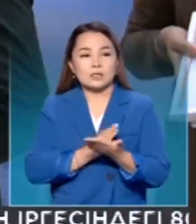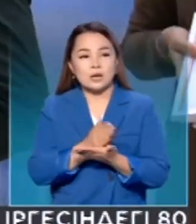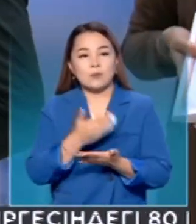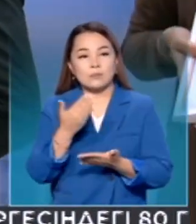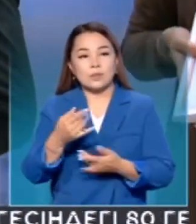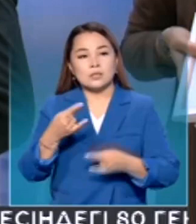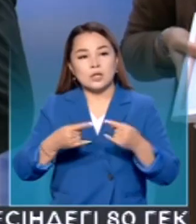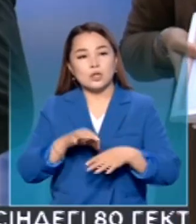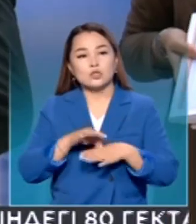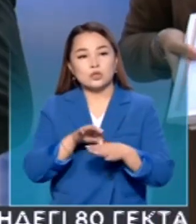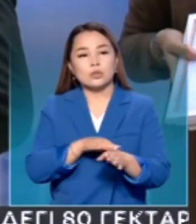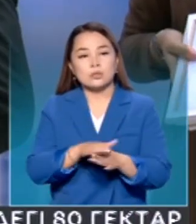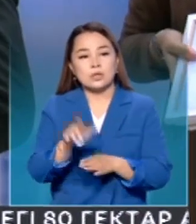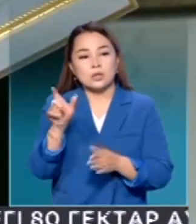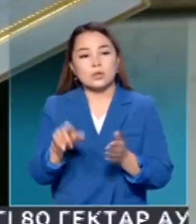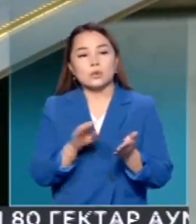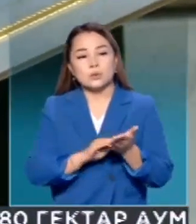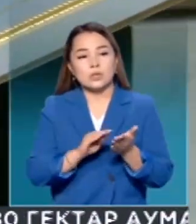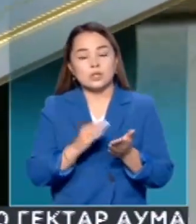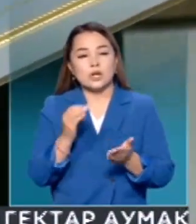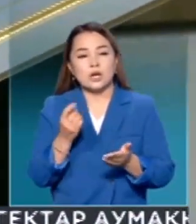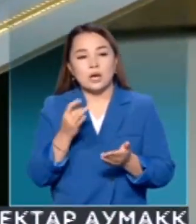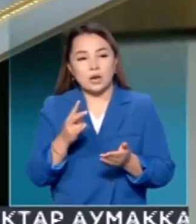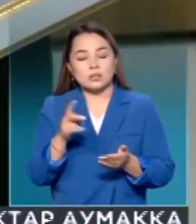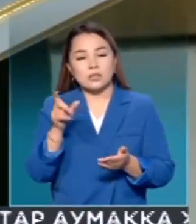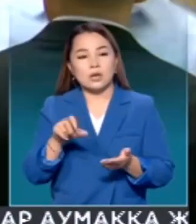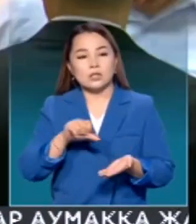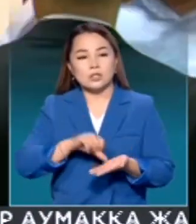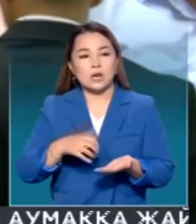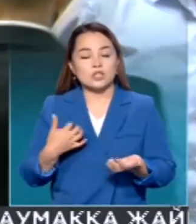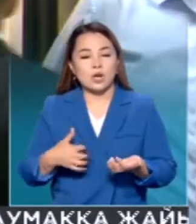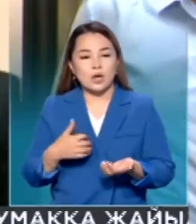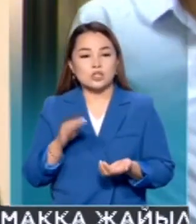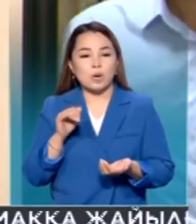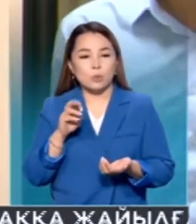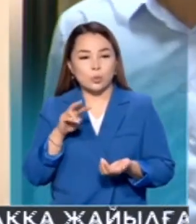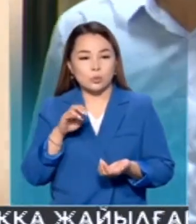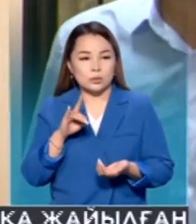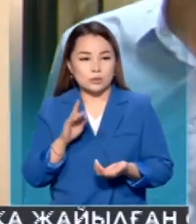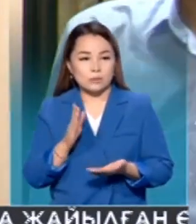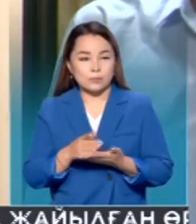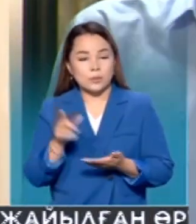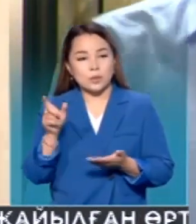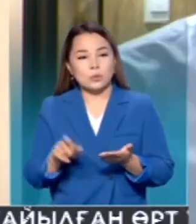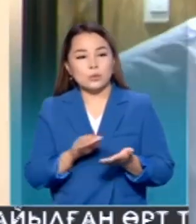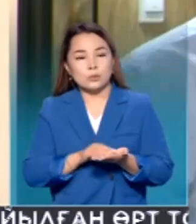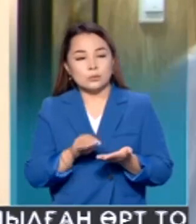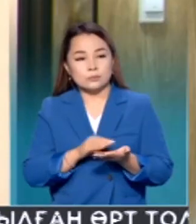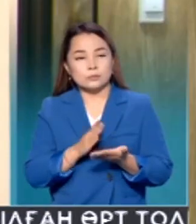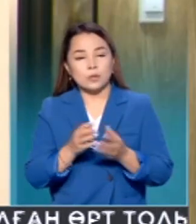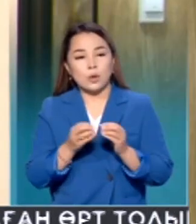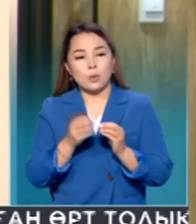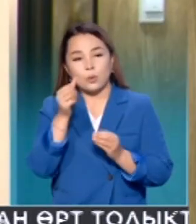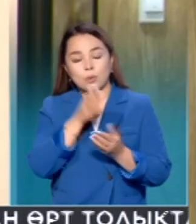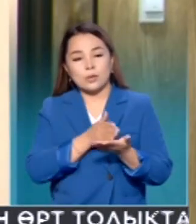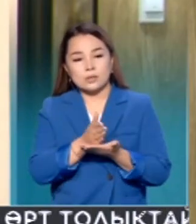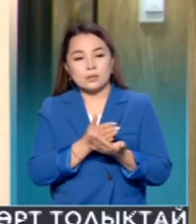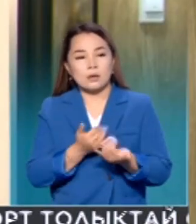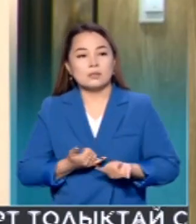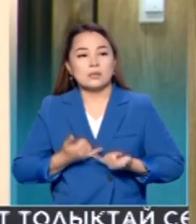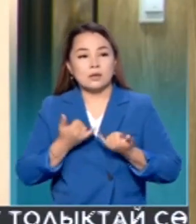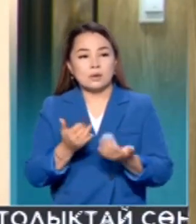қызметінің тележүргізушісі журналист Шерхан Жамбылұлы. Мінекей журналистке жүрген 10 жылдық еңбегіміз